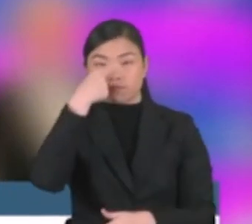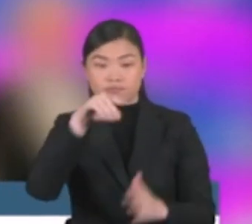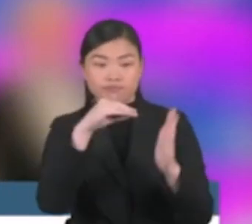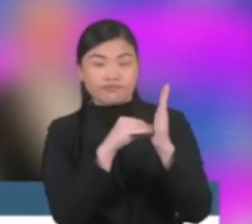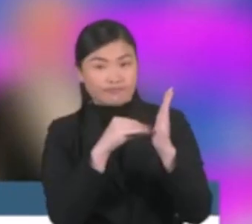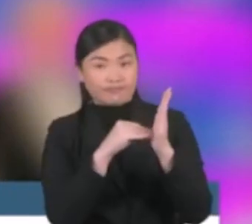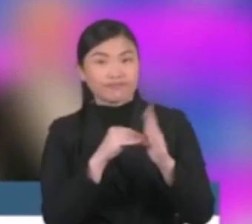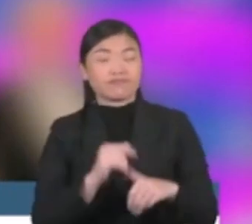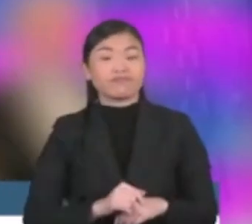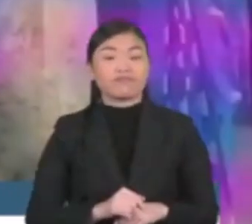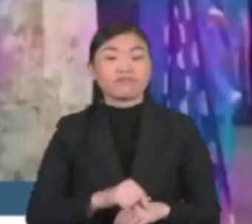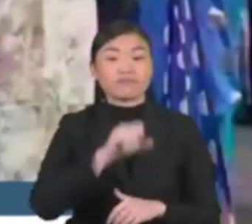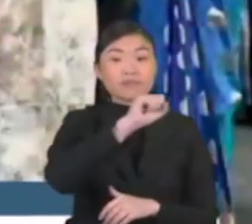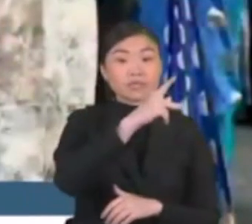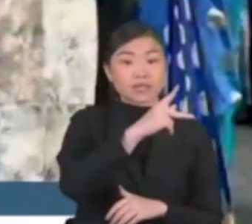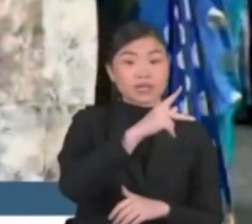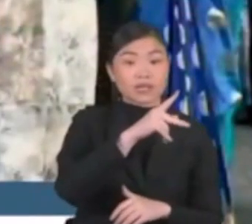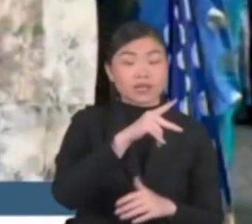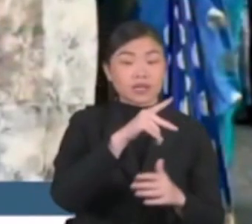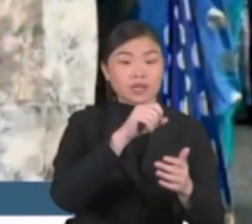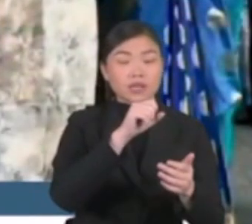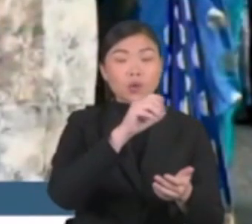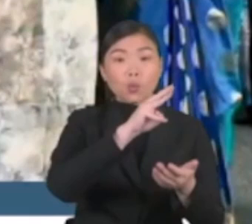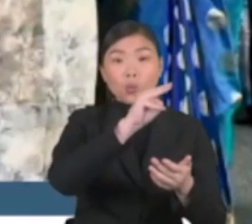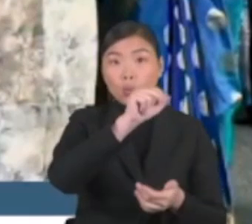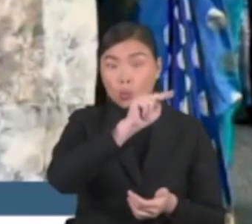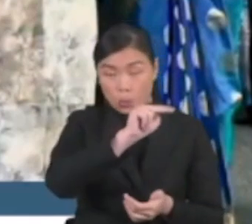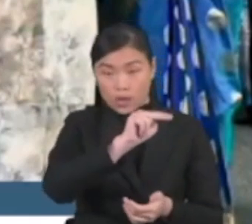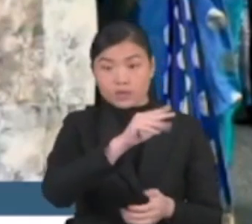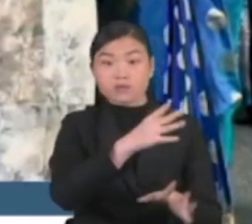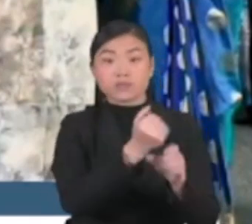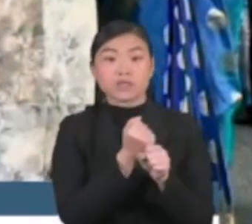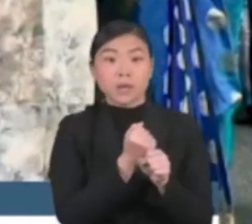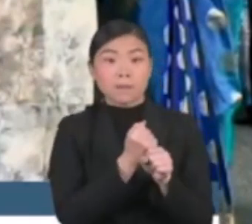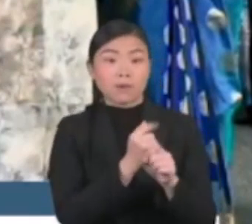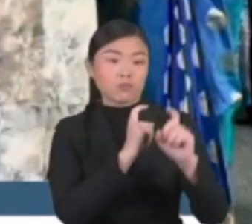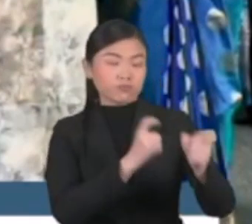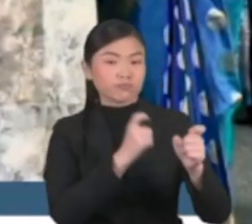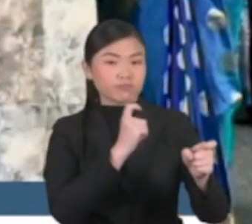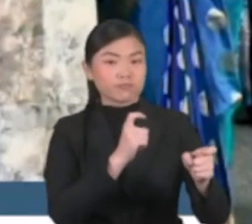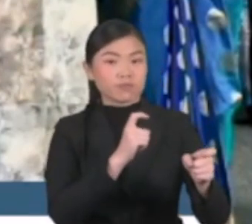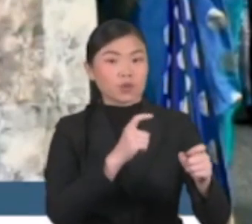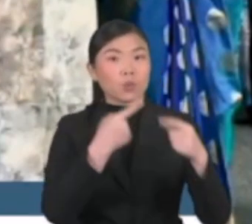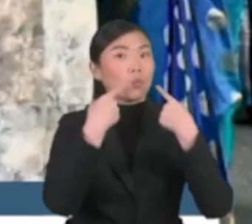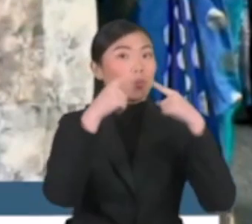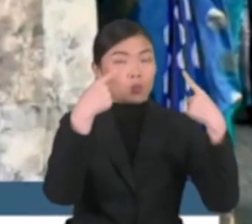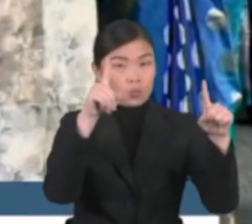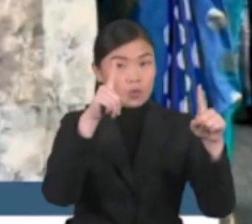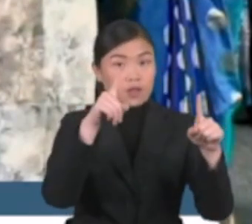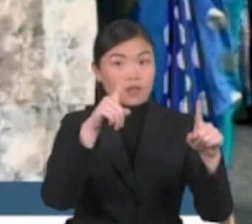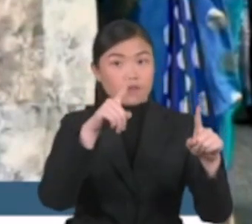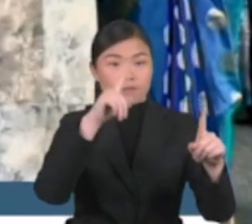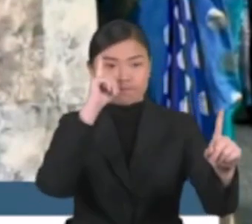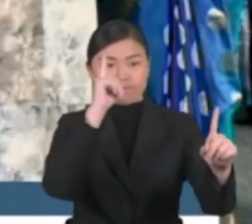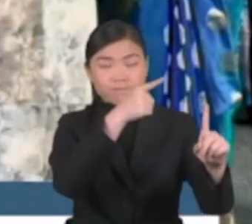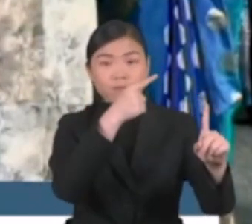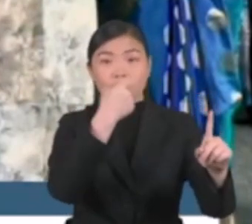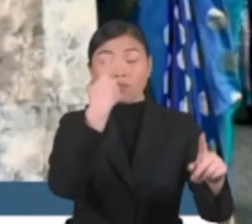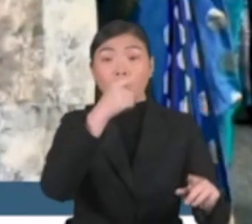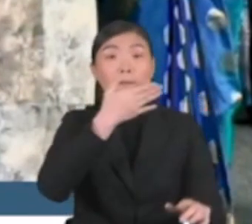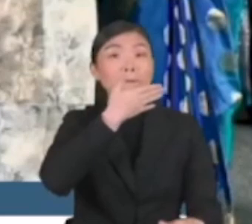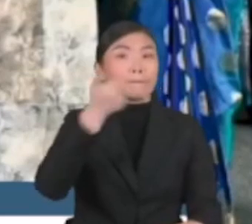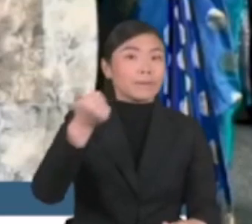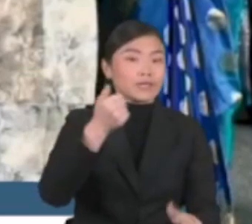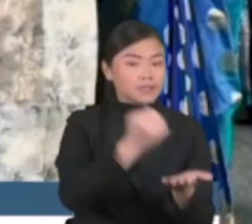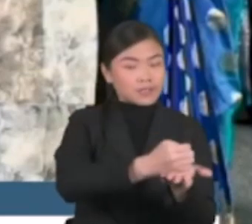Datuk Wan Kemara menerima anugerah paling berprestij iaitu Best Social Project Towards Education menewaskan